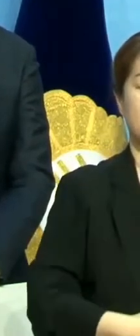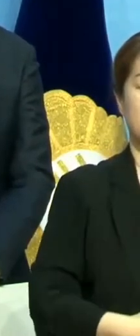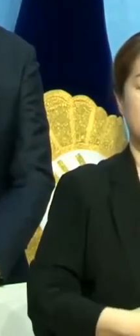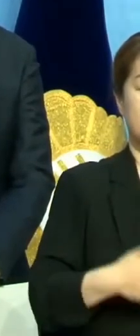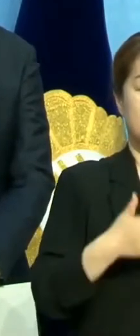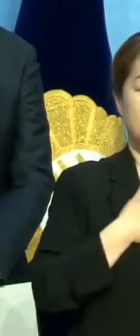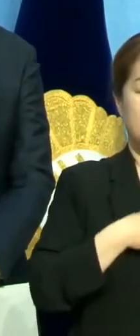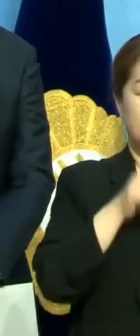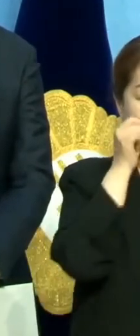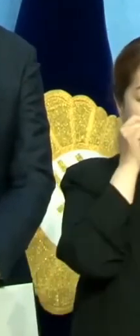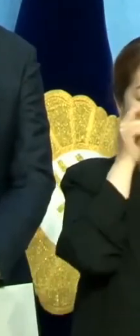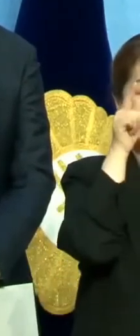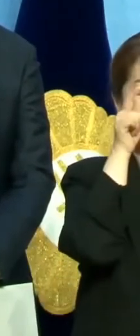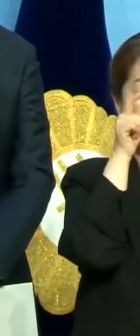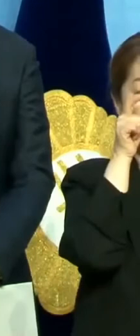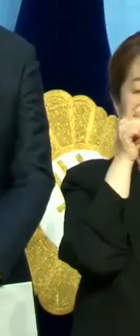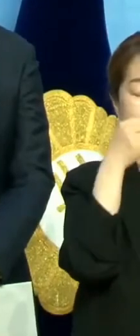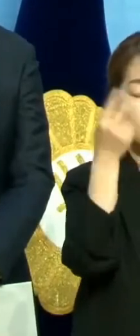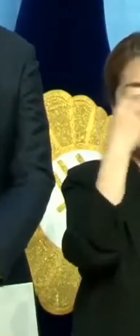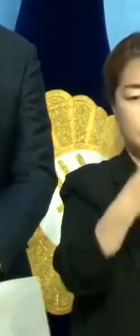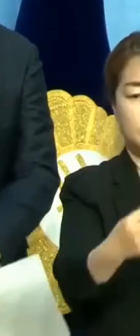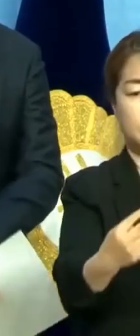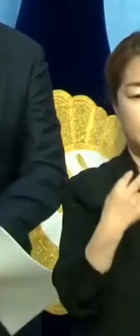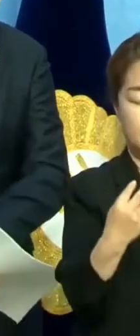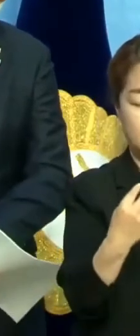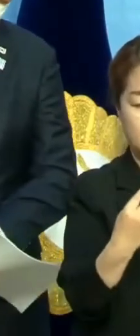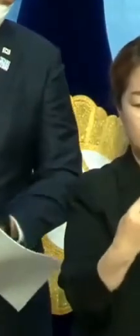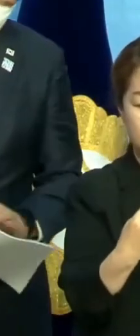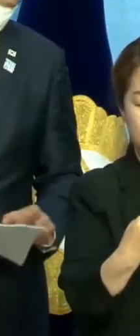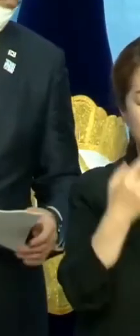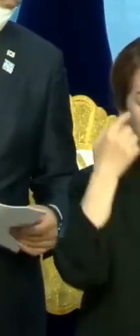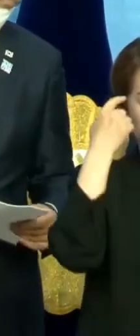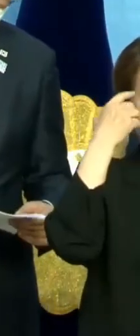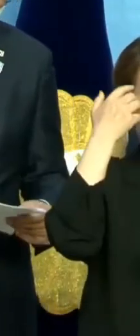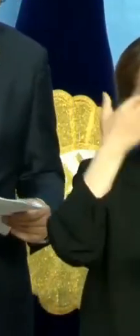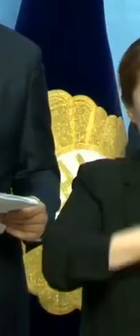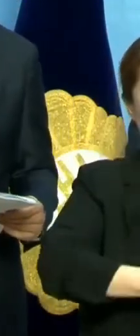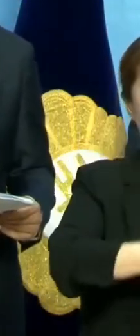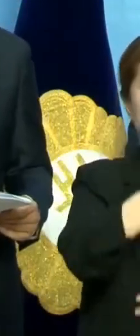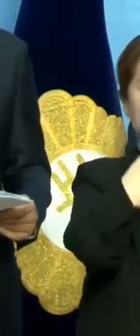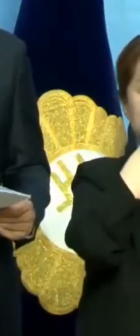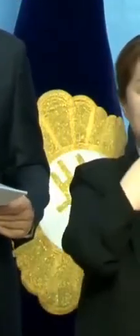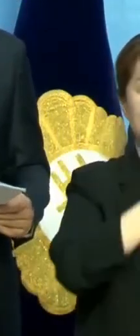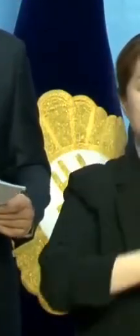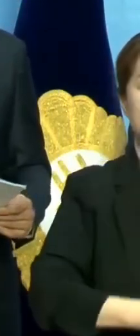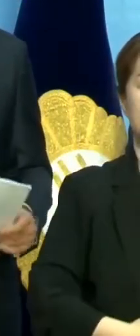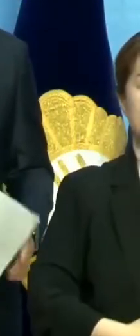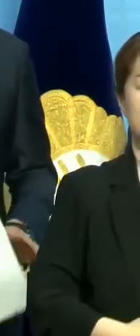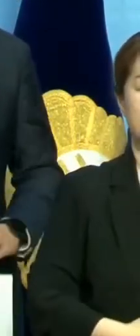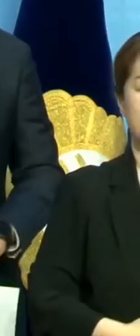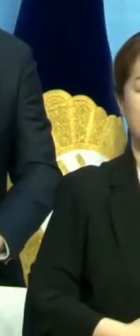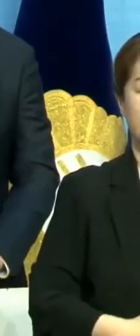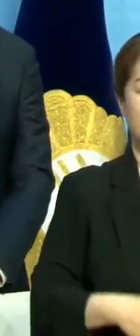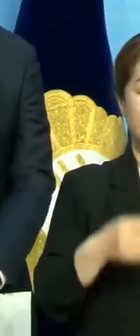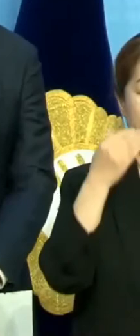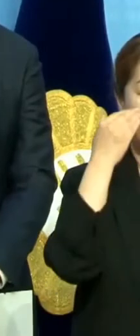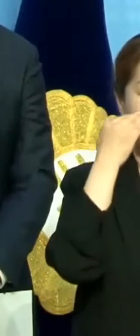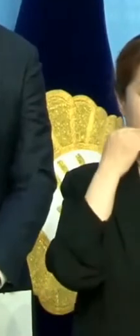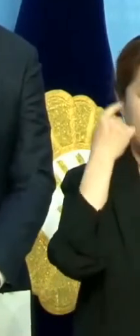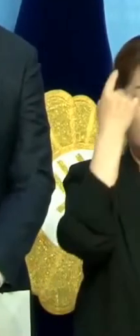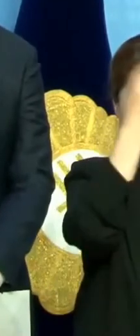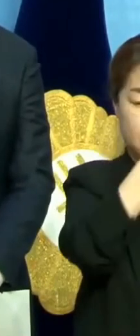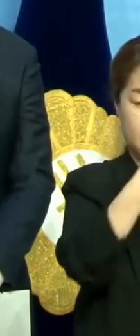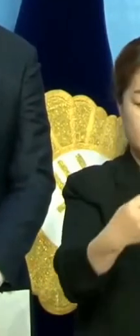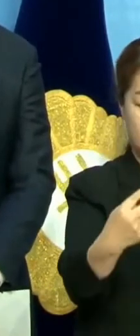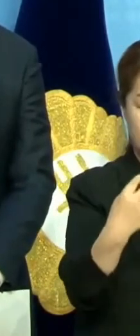저에게 눈을 뜨고 저는 아직도 생생합니다. 그 모습이 파란 눈동자가 저를